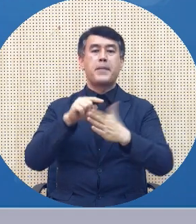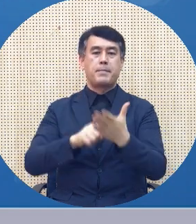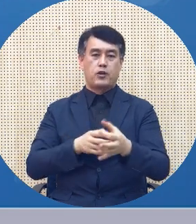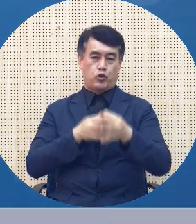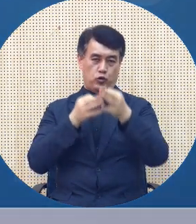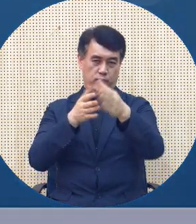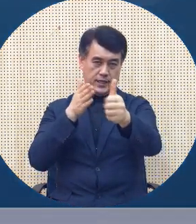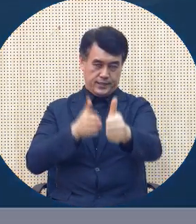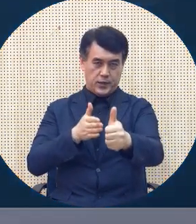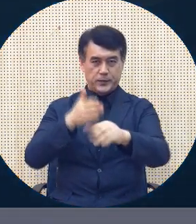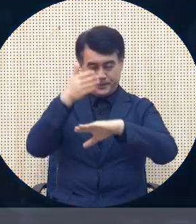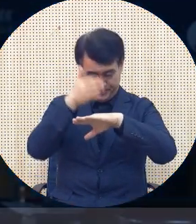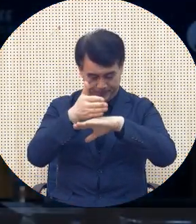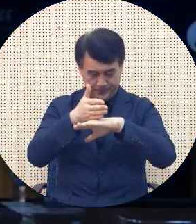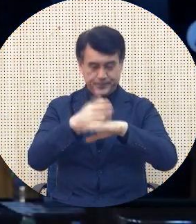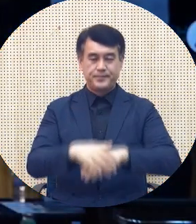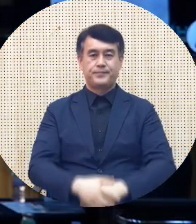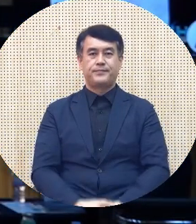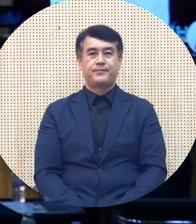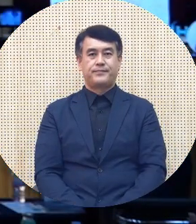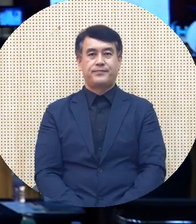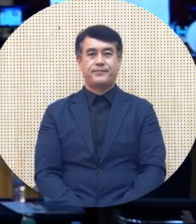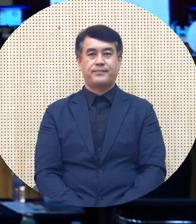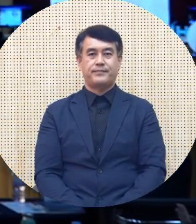투자하세요. 감사합니다.